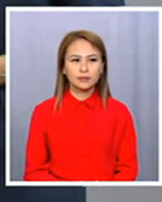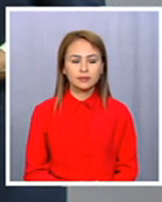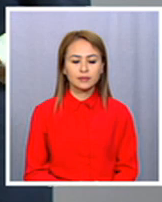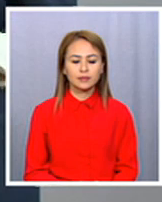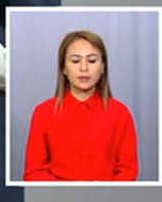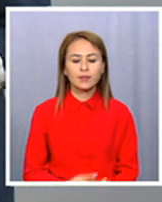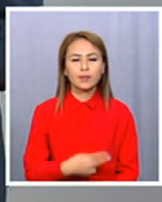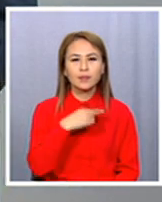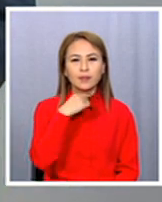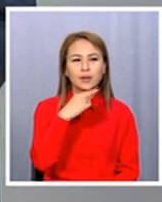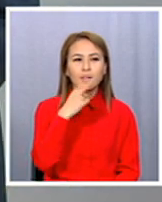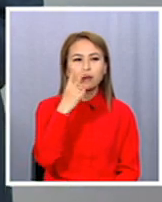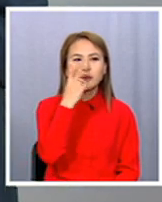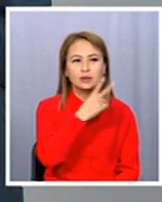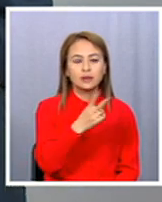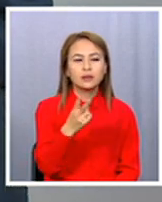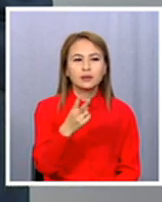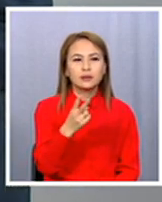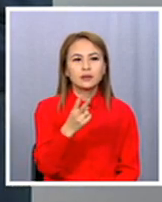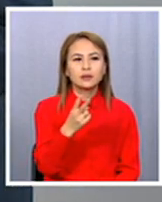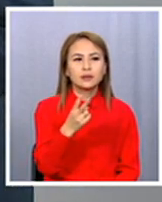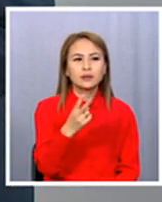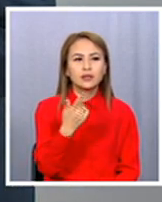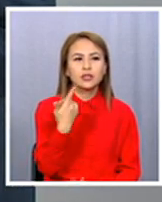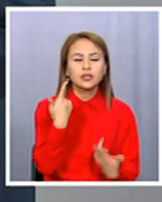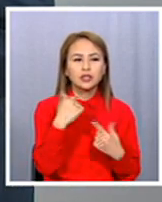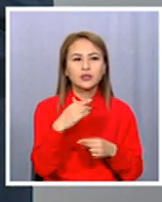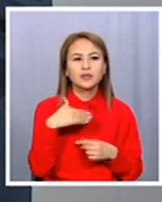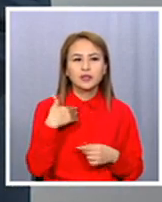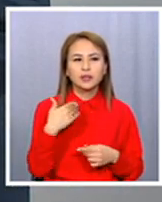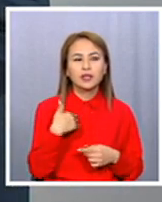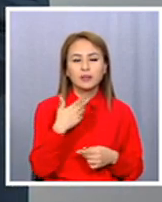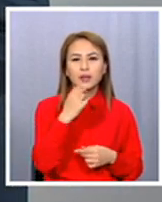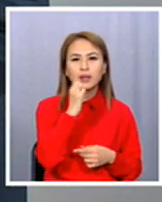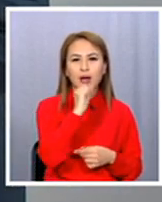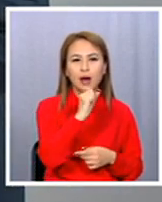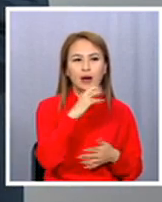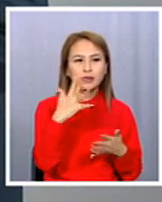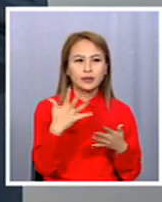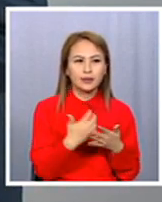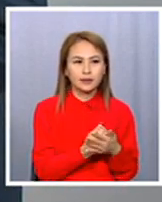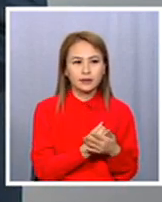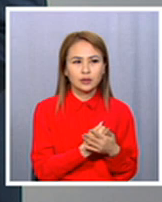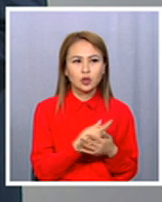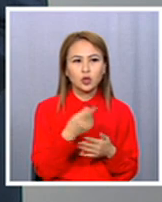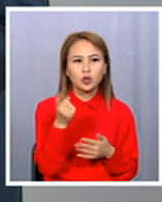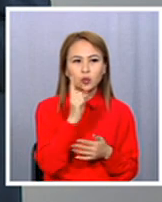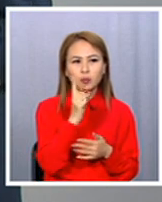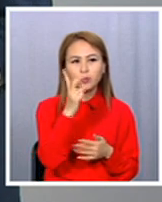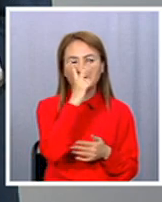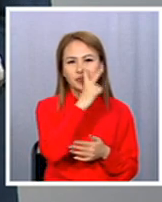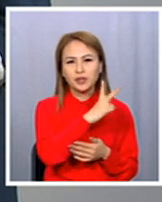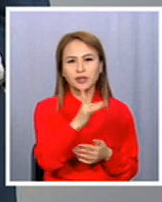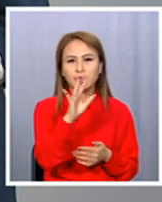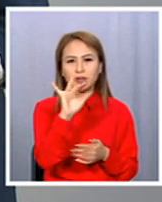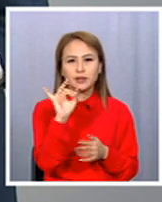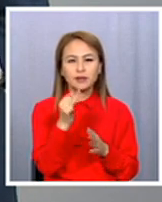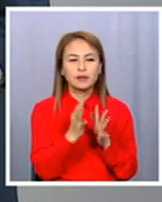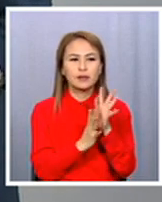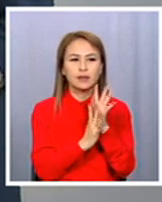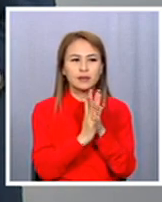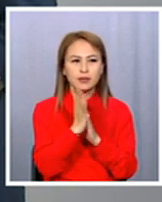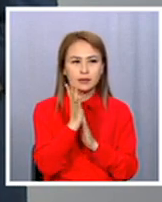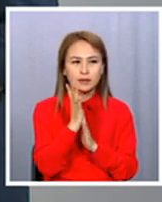Посмотрите внимательно на экран. Где ж витамин А найти, чтобы видеть